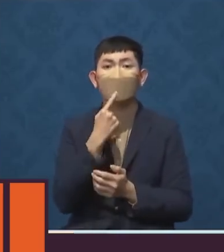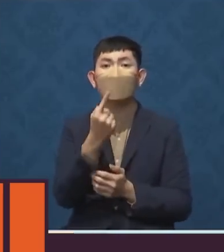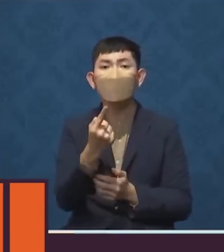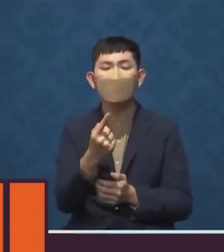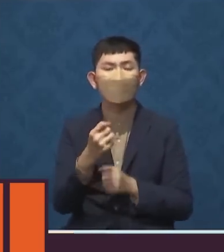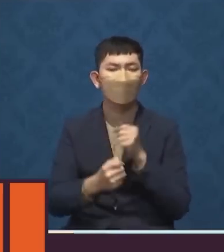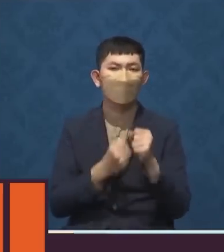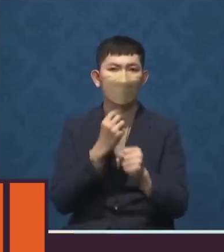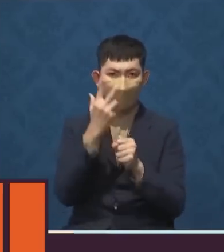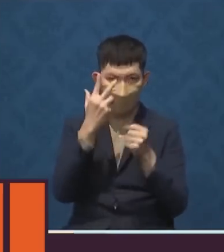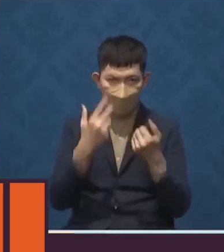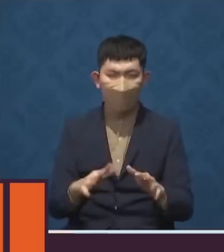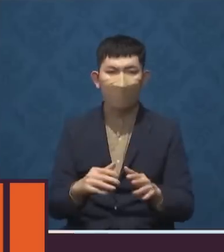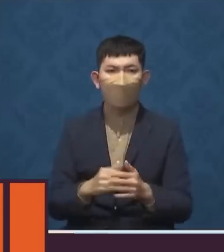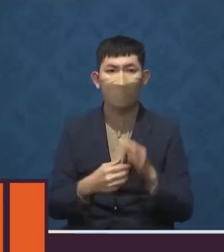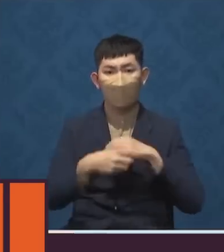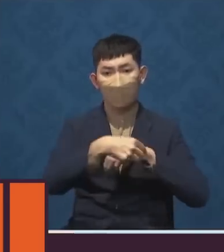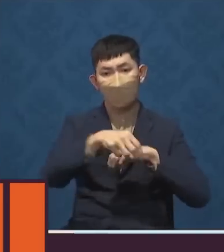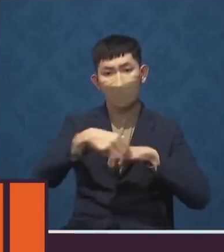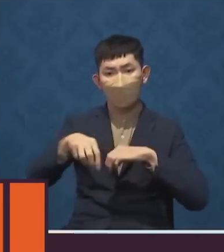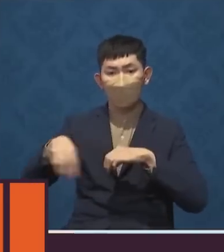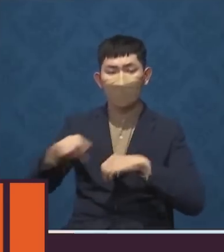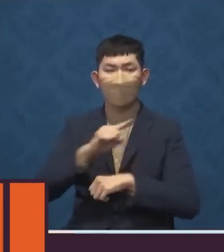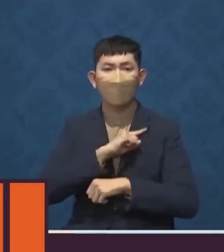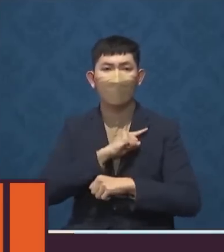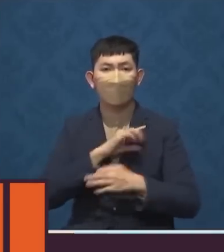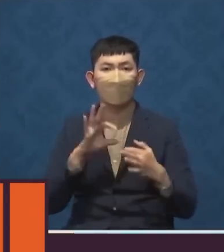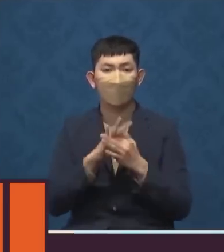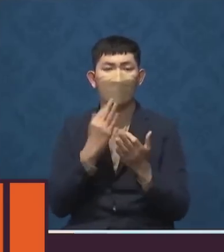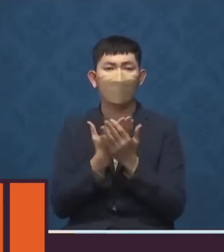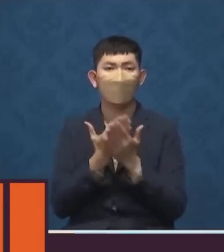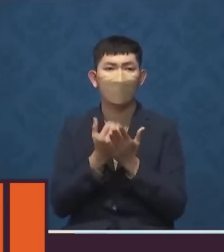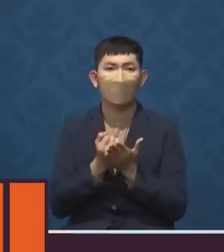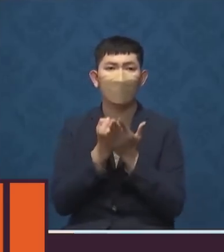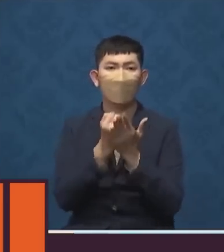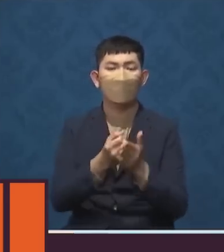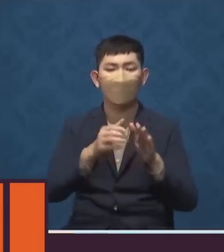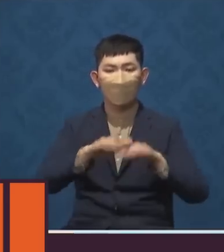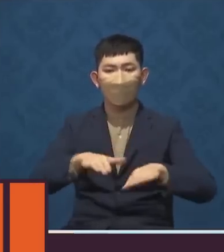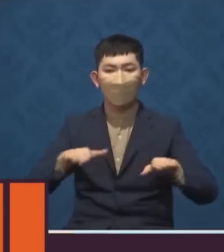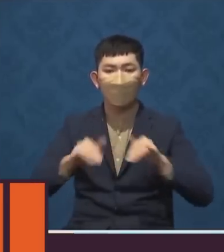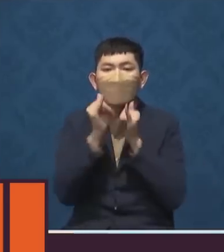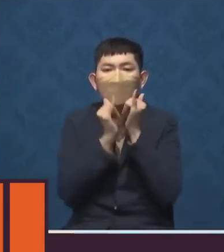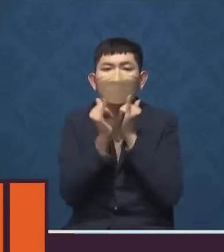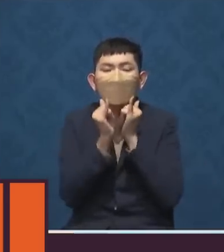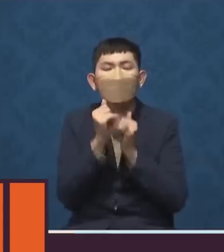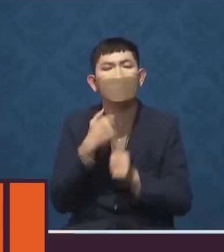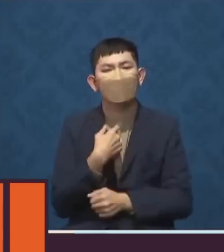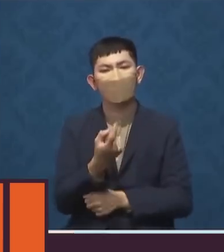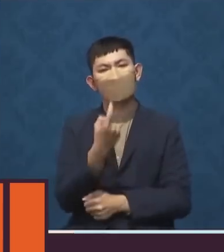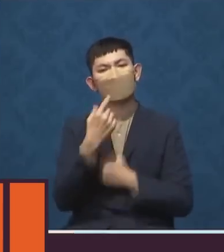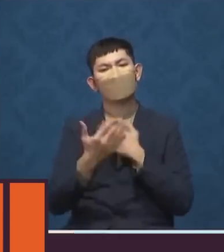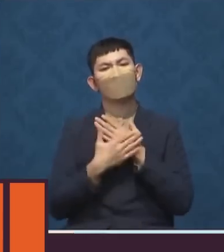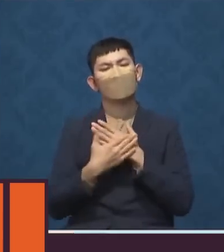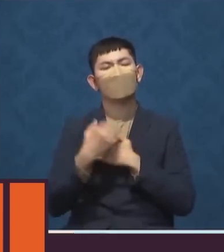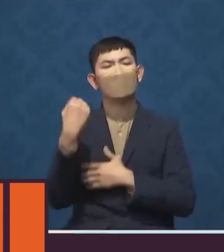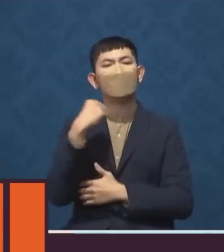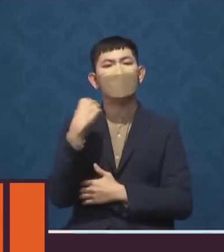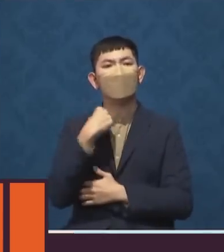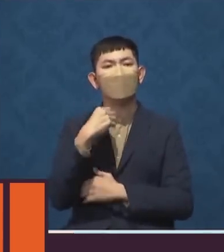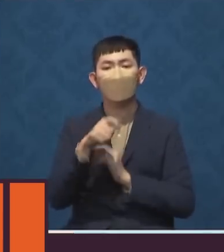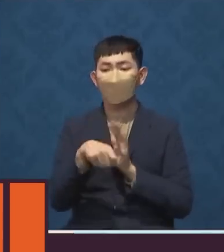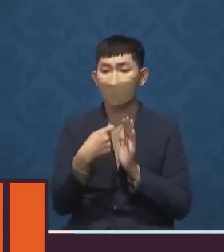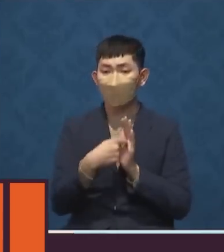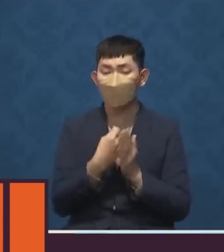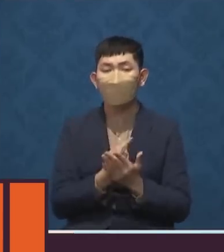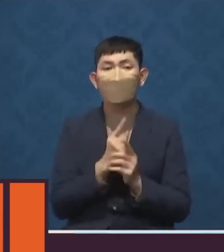มา 3 ปีแล้ครัแล้วคือขายทกทำประเด็นเลอกเงินอุ่นหนุนเด็กๆแบบทั่วหน้าก็ทวงถามผมเพระว่ามีการใช้เงินไ